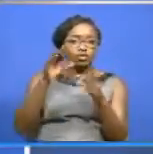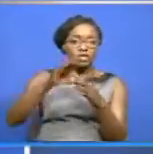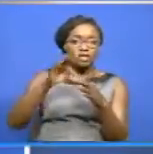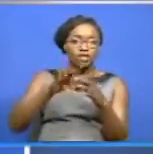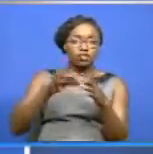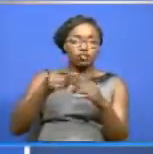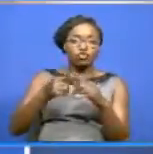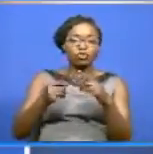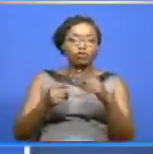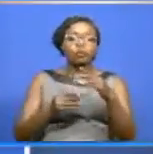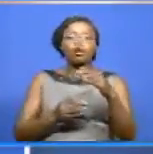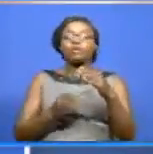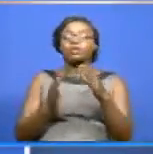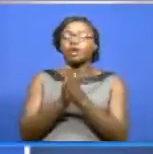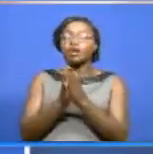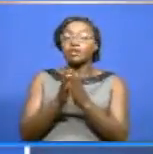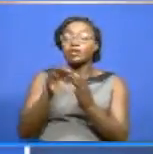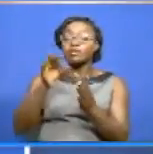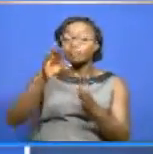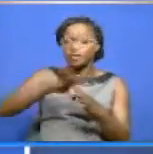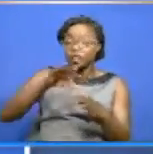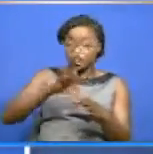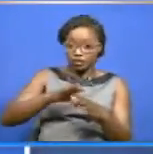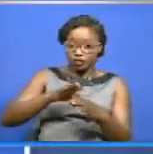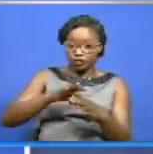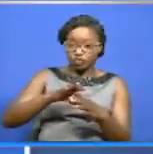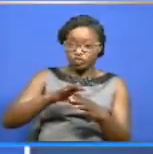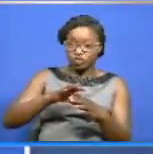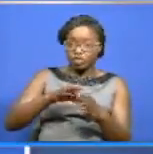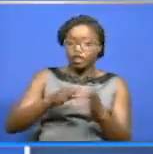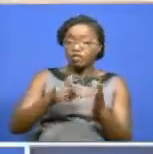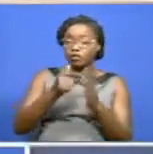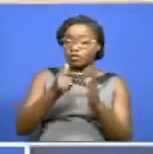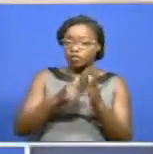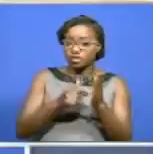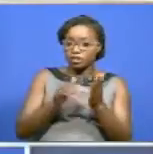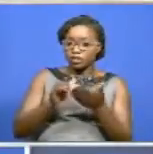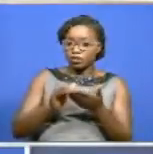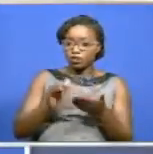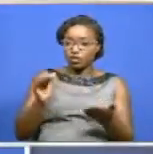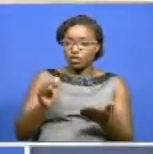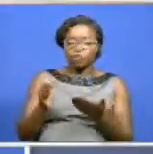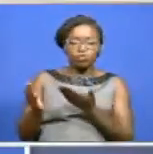kuanzia ngazi ya uteuzi. Kelvin Washira na tathmini kamili.